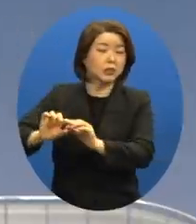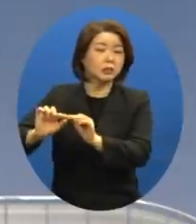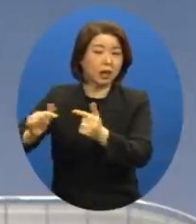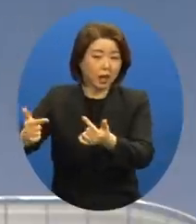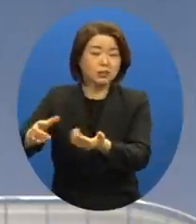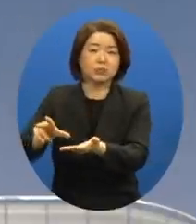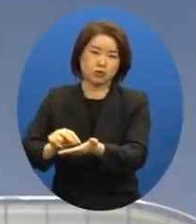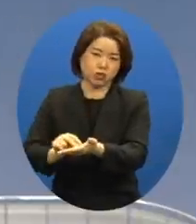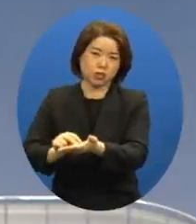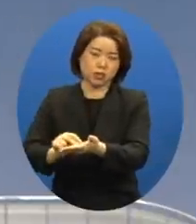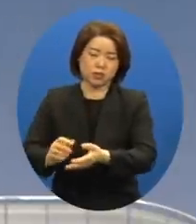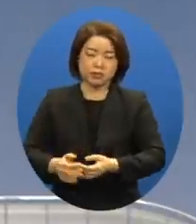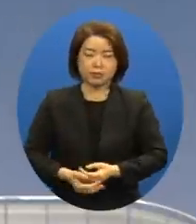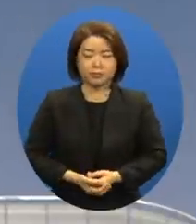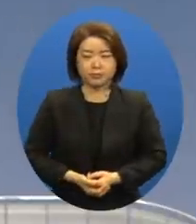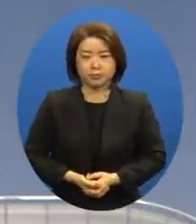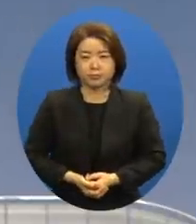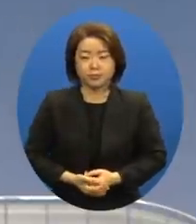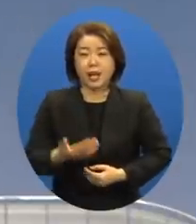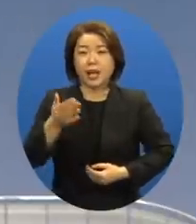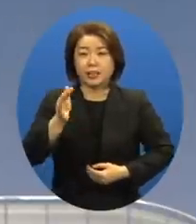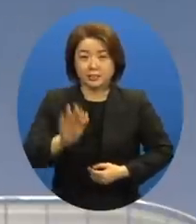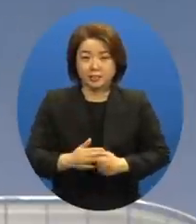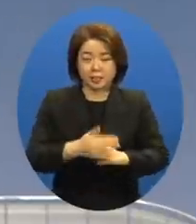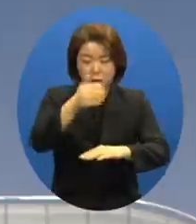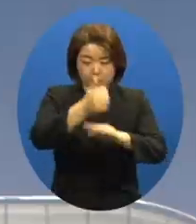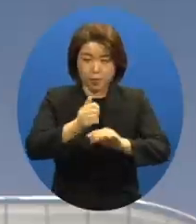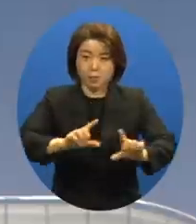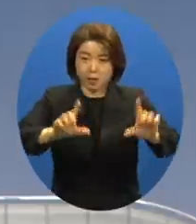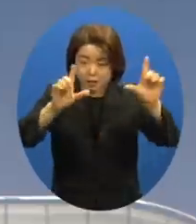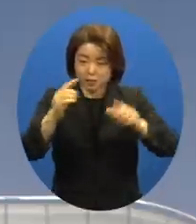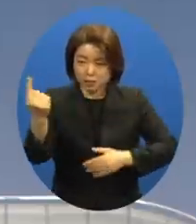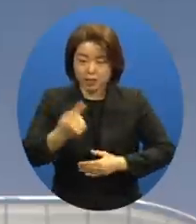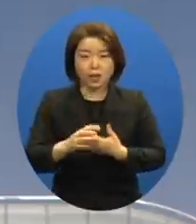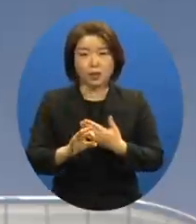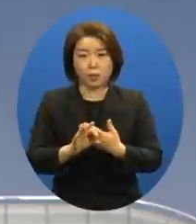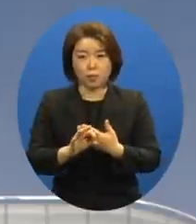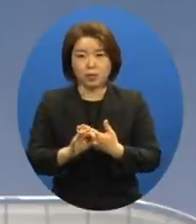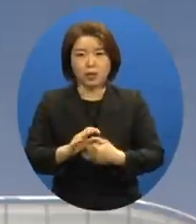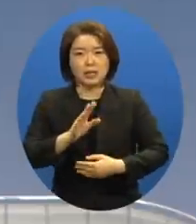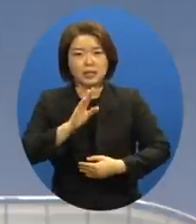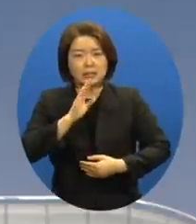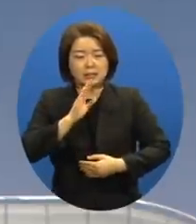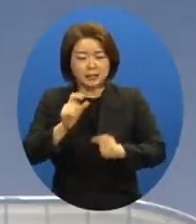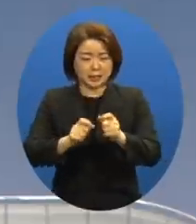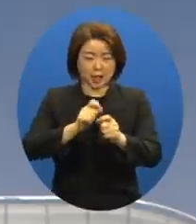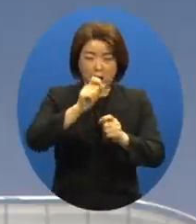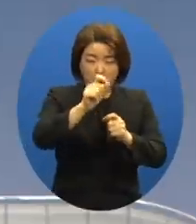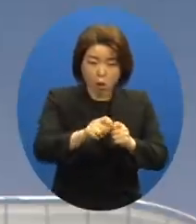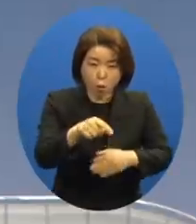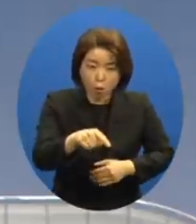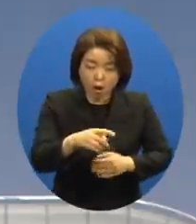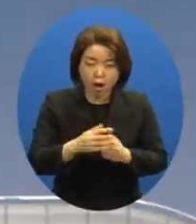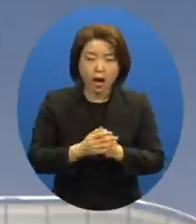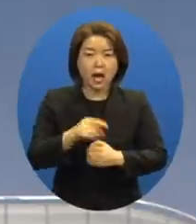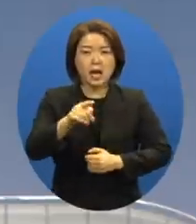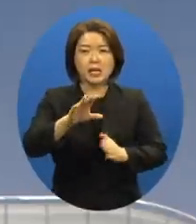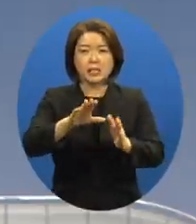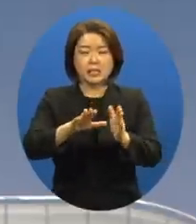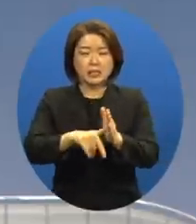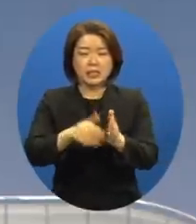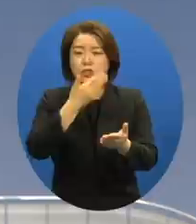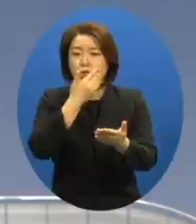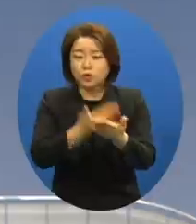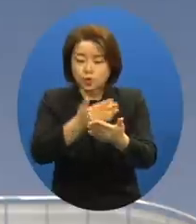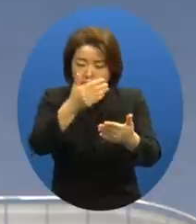있는 문제들입니다 그러나 마지막 날이 오면 진짜 영원하고 그때만 진짜 중요하게 남는